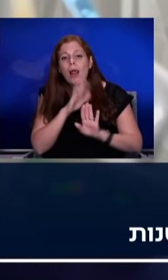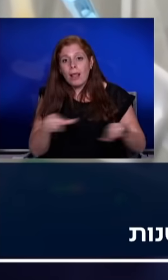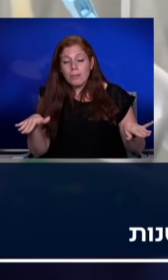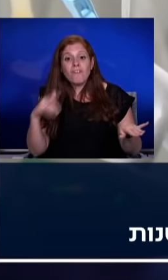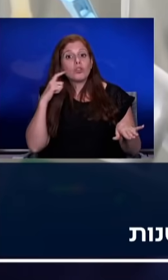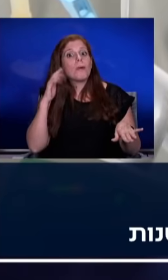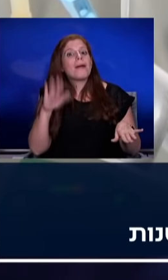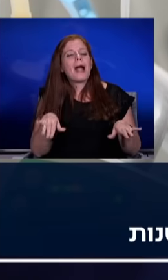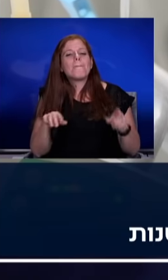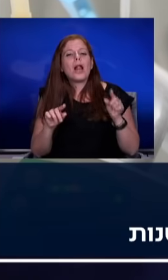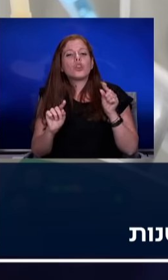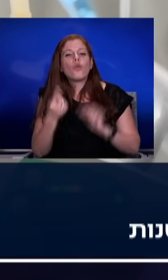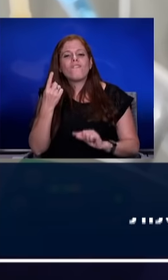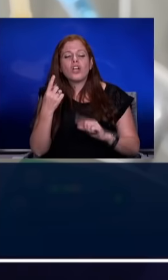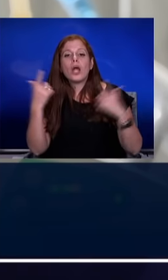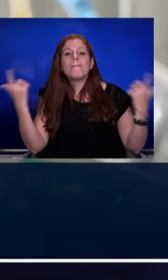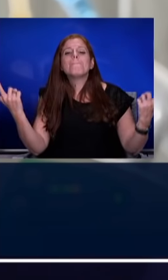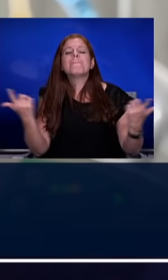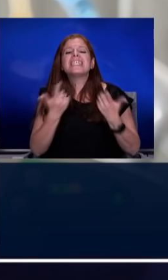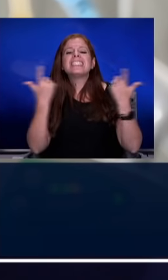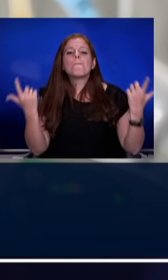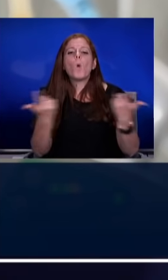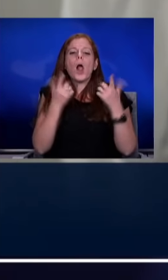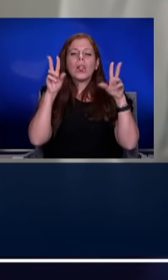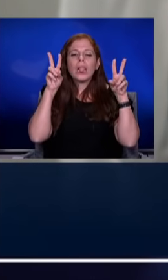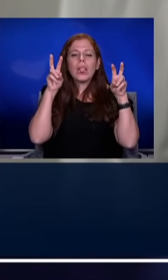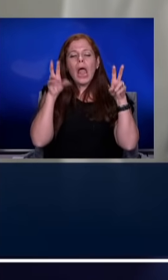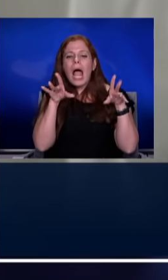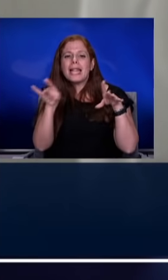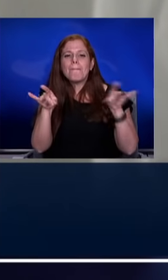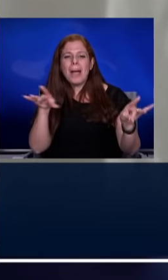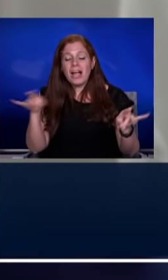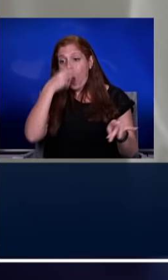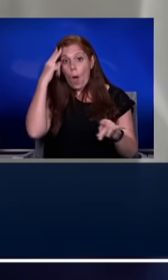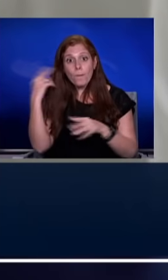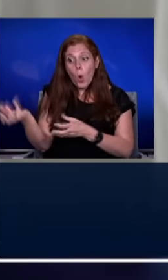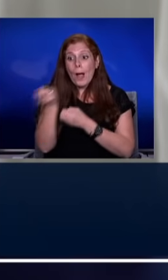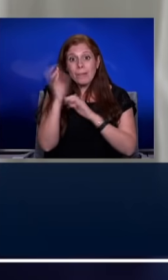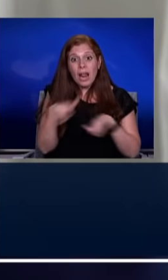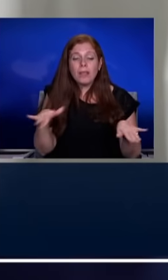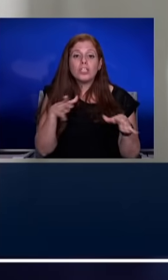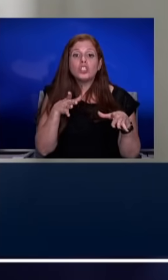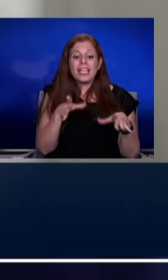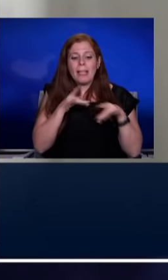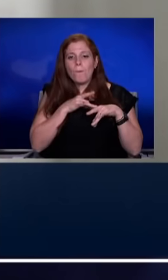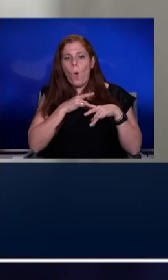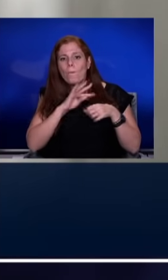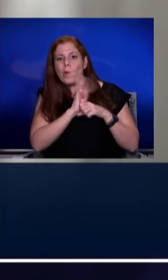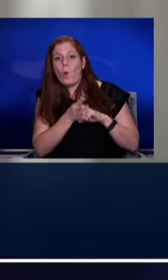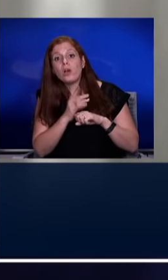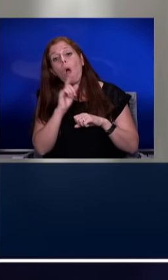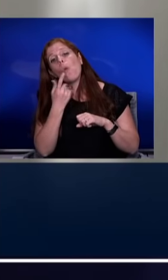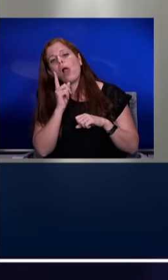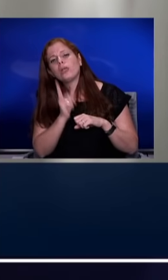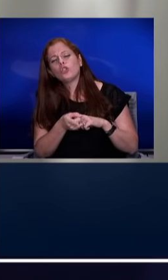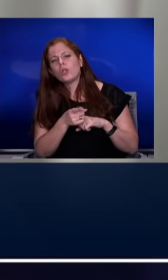על התופעה של מסיבות הדבקה. הורים לוקחים את הילדים שלהם כדי שידבקו בקורונה, אולי כדי שלא יצטרכו